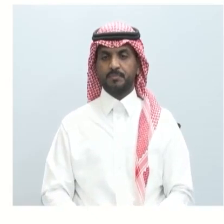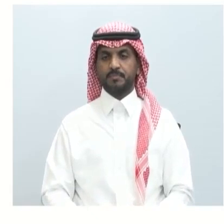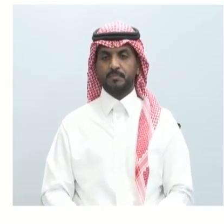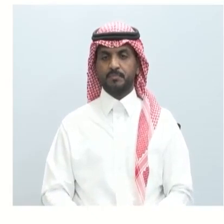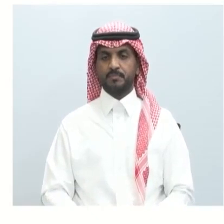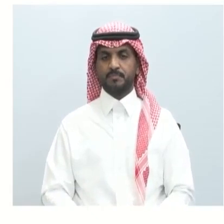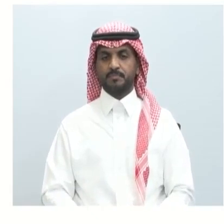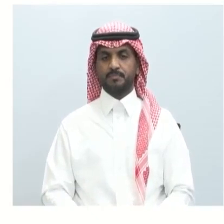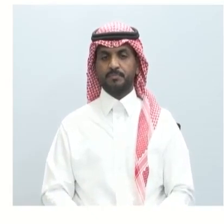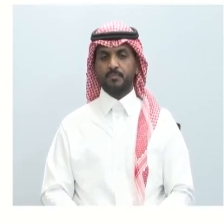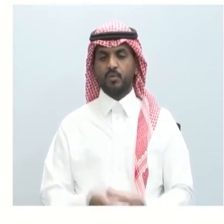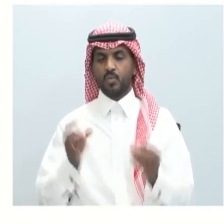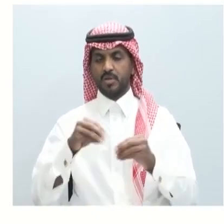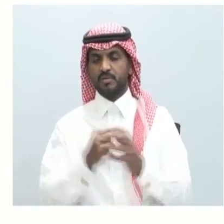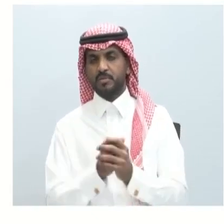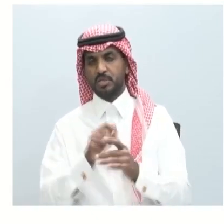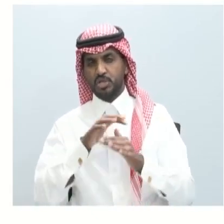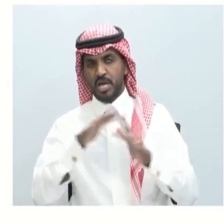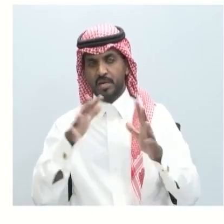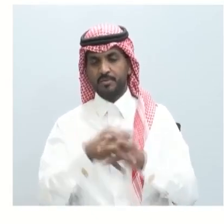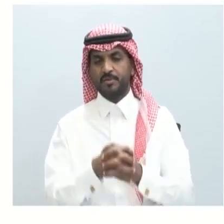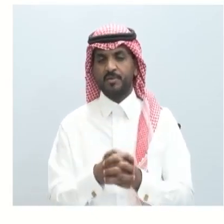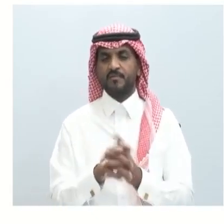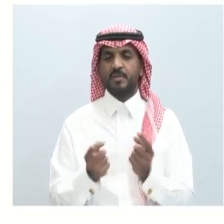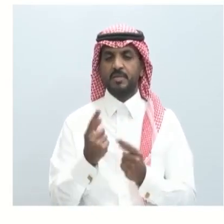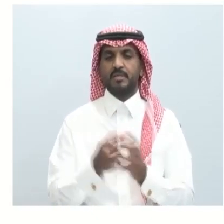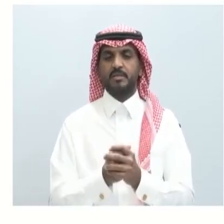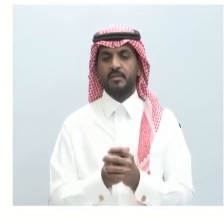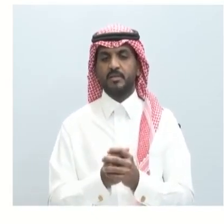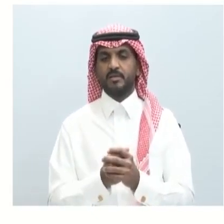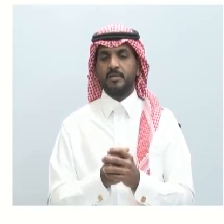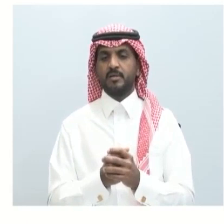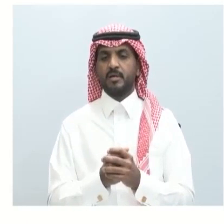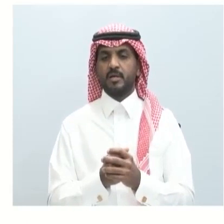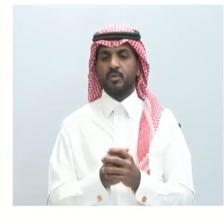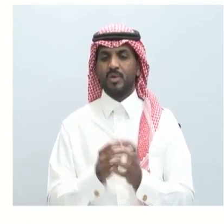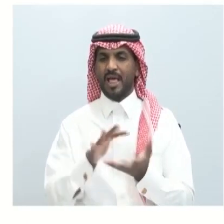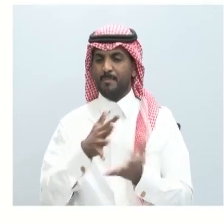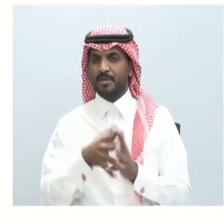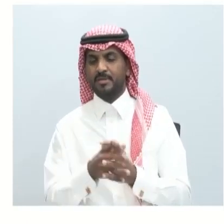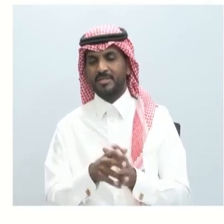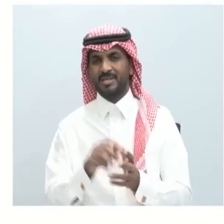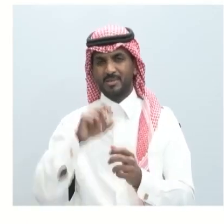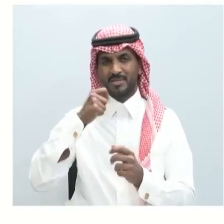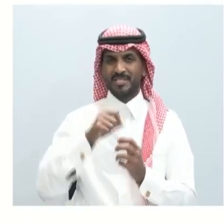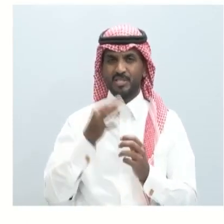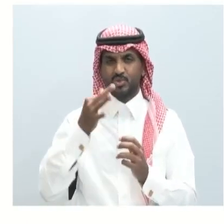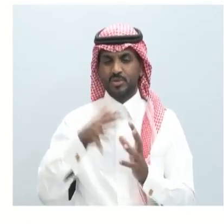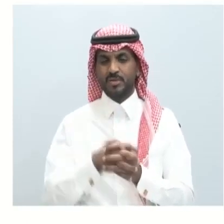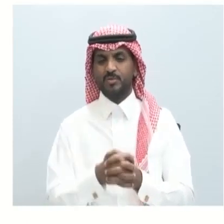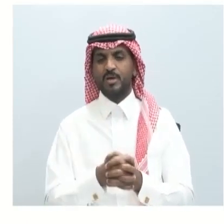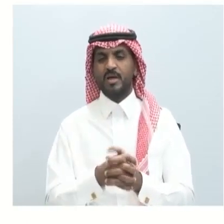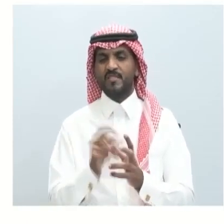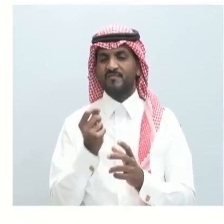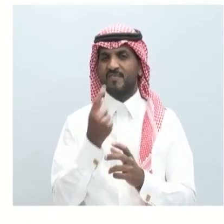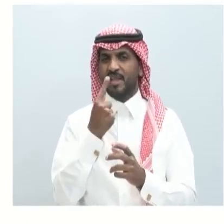وقاتل ويحدث بشكل شائع في النباتات مثل القمح يحوي ست مجموعات قصب السكر ثمان مجموعات